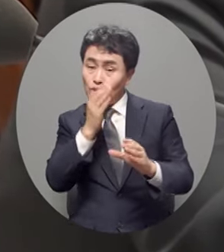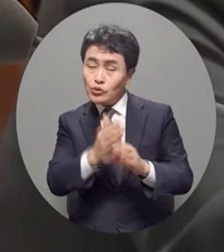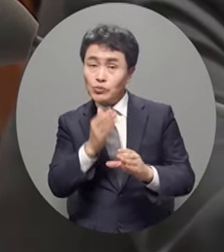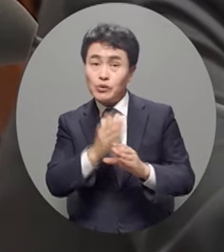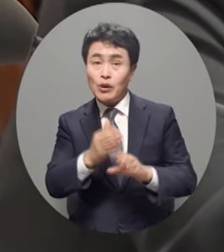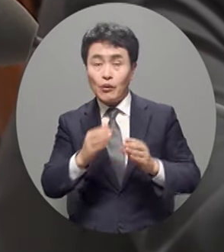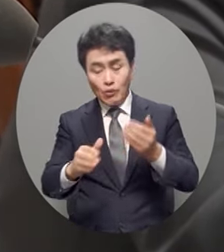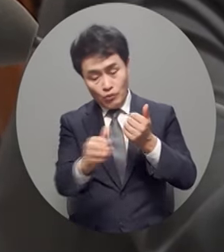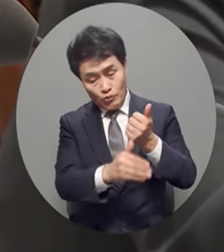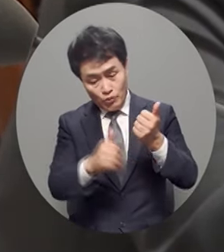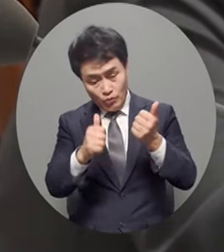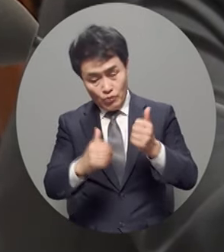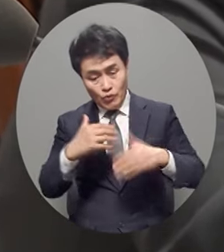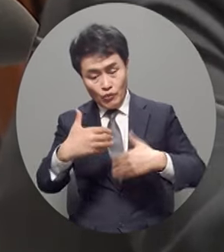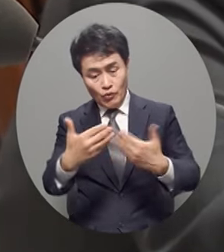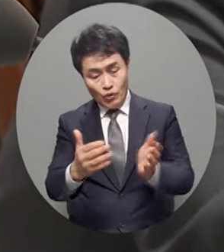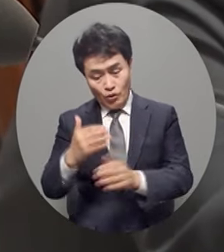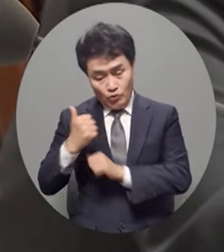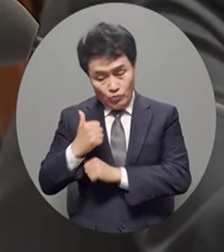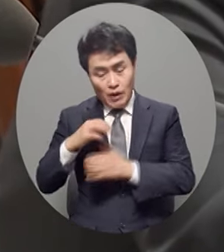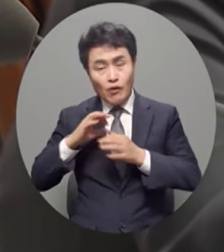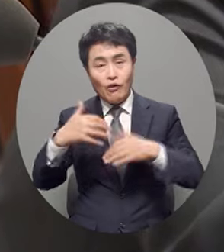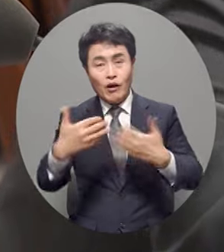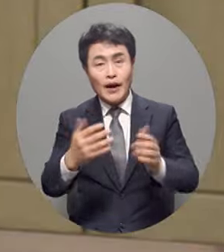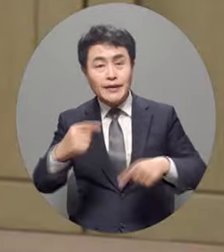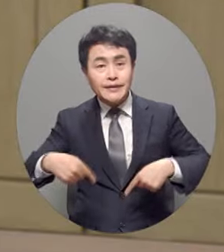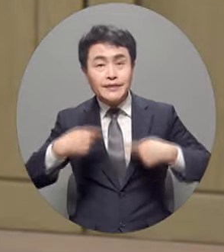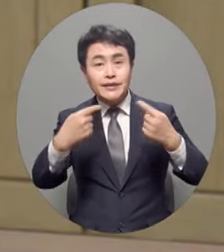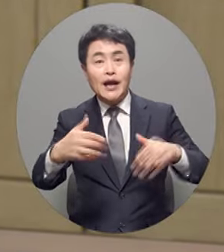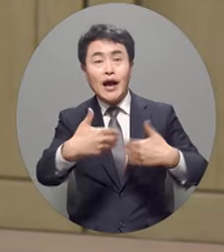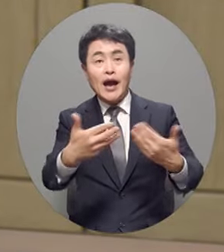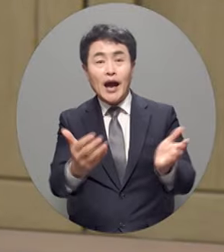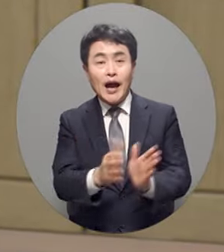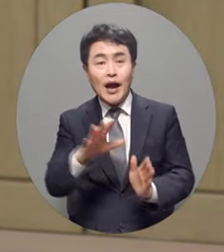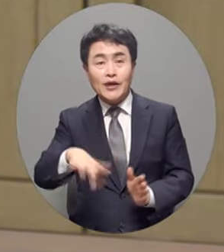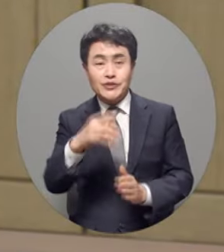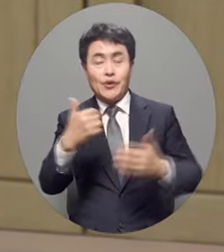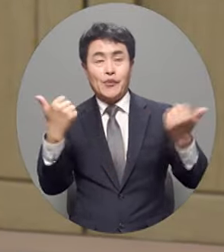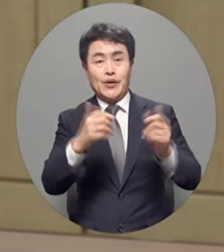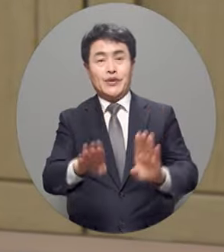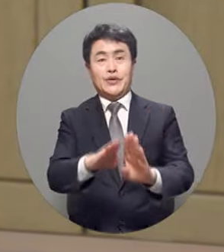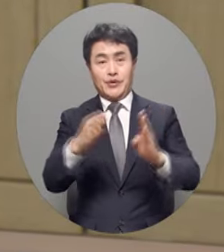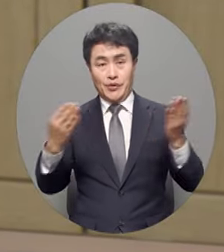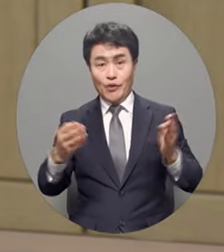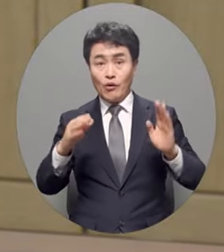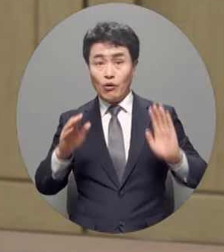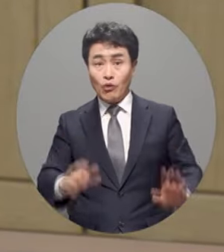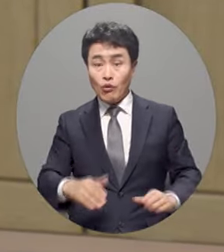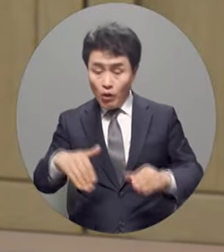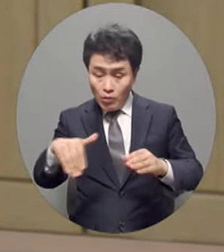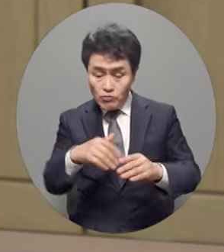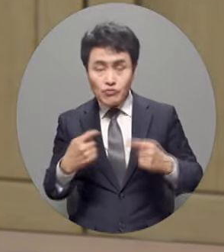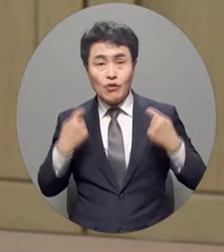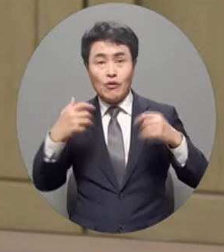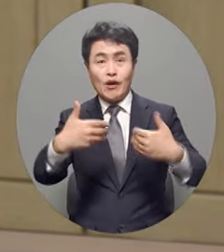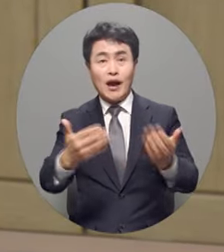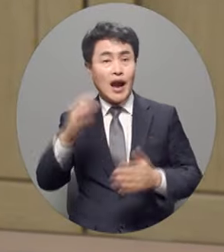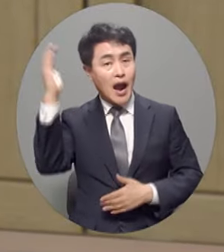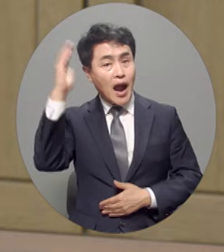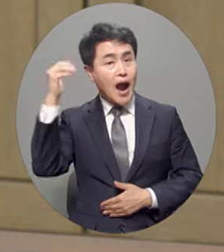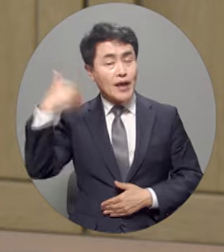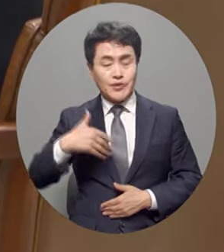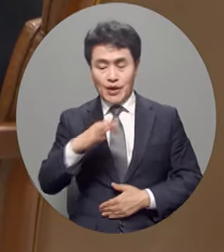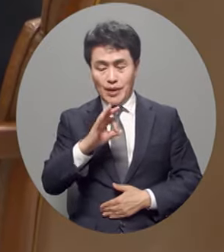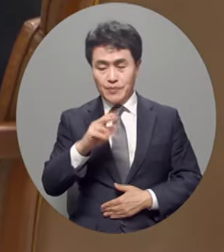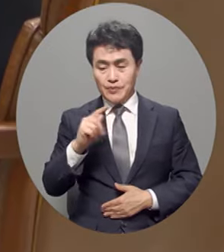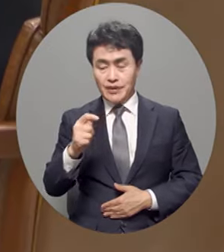차관과 국방부 국장급 고의 관리가 참여하는 2플러스 2 첫회를 열기로 했고 또 문화와 관광을 포함한 한중 FTA